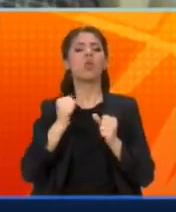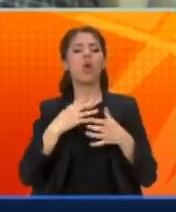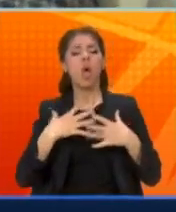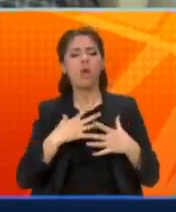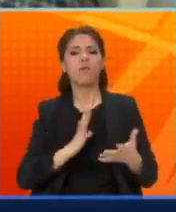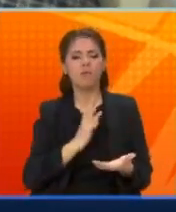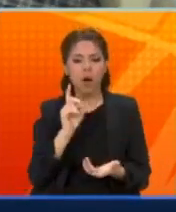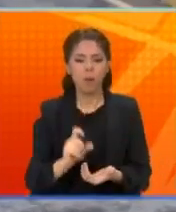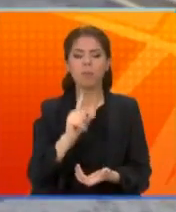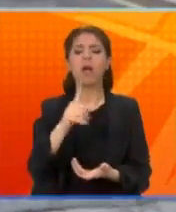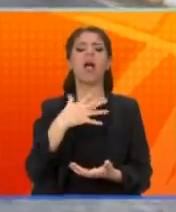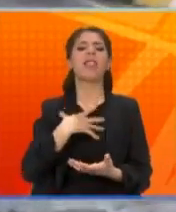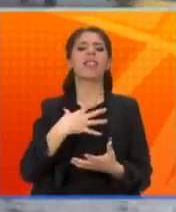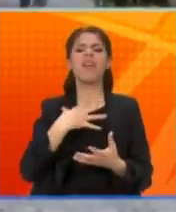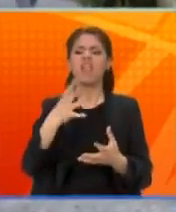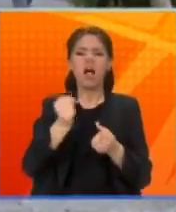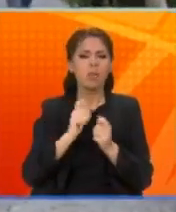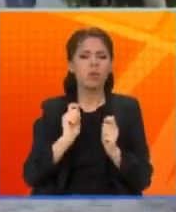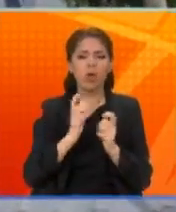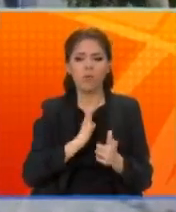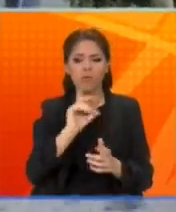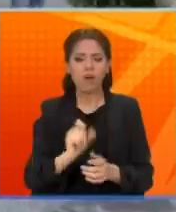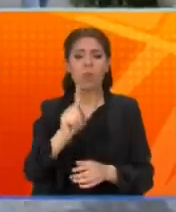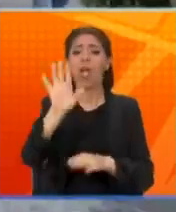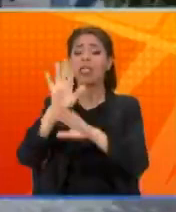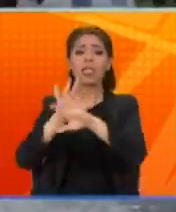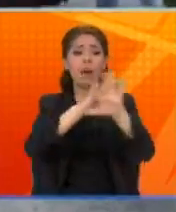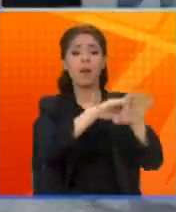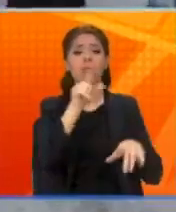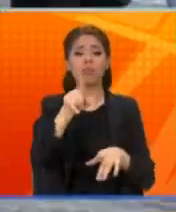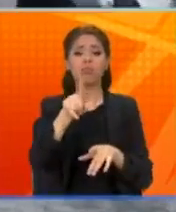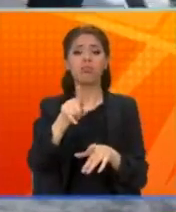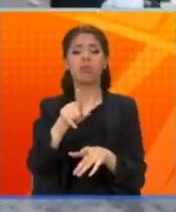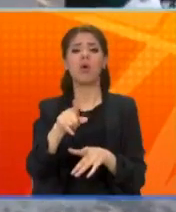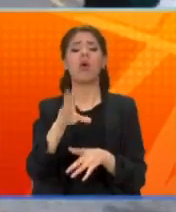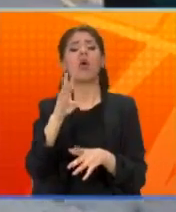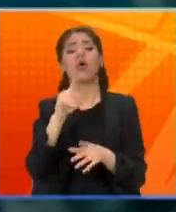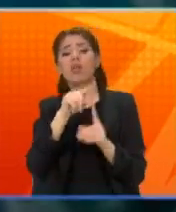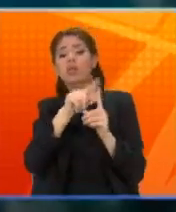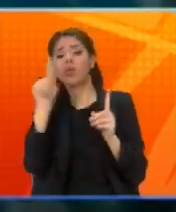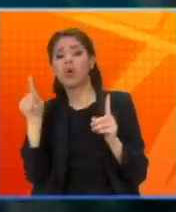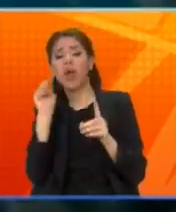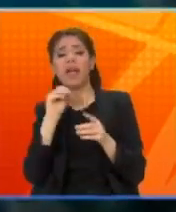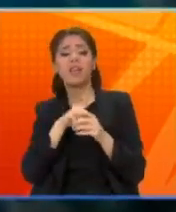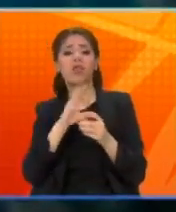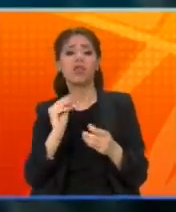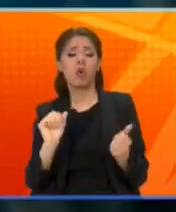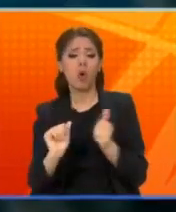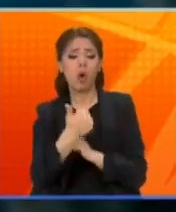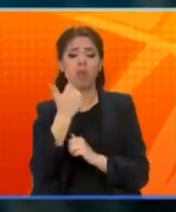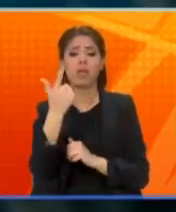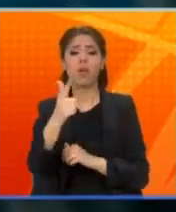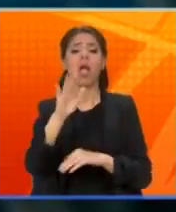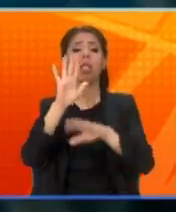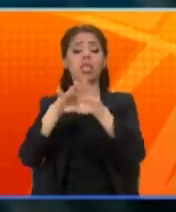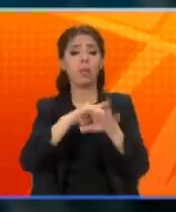solunum sıkıntınız var mı? Ayrıca temas ettiğiniz kişiler de bu süreçte oldukça önemli. Temas ettiğiniz herhangi biri